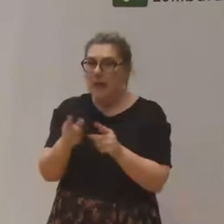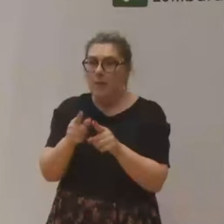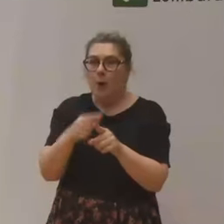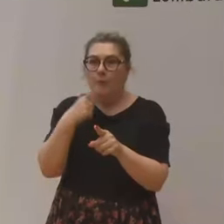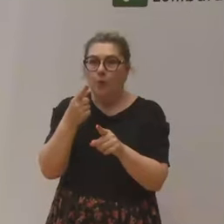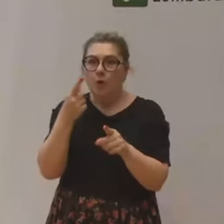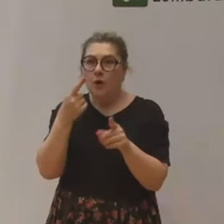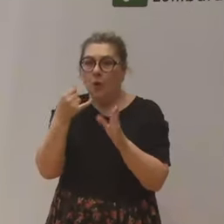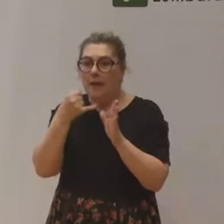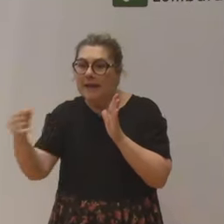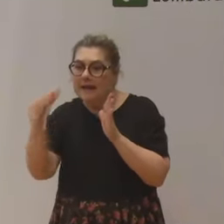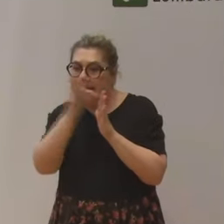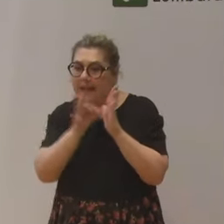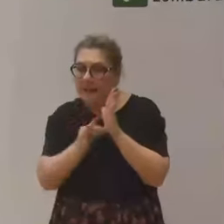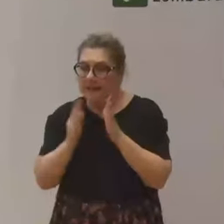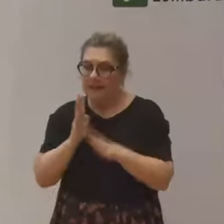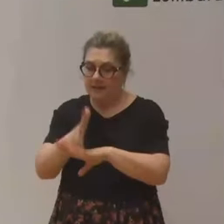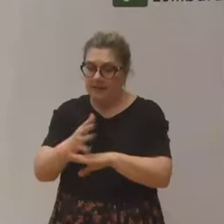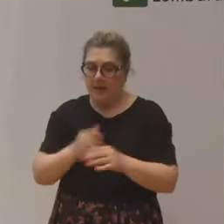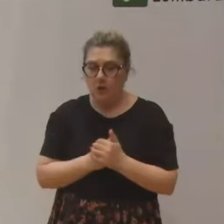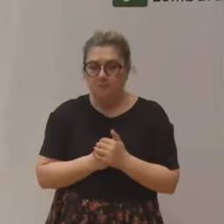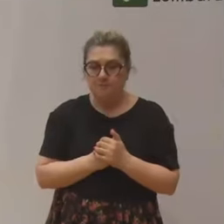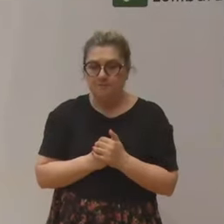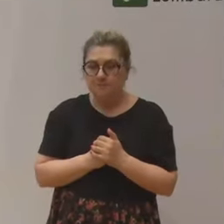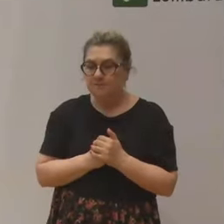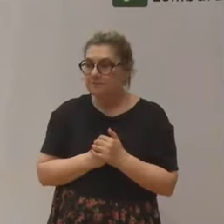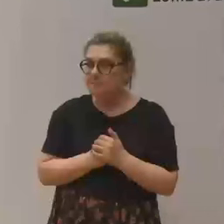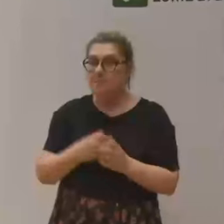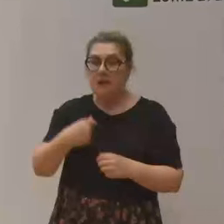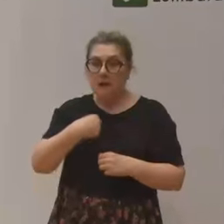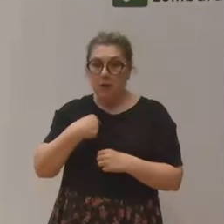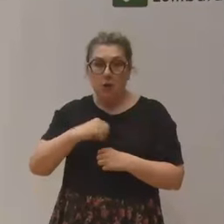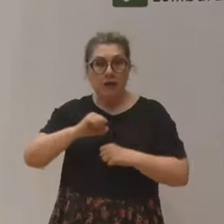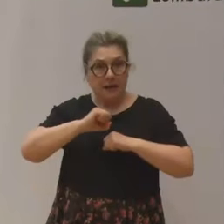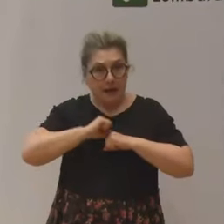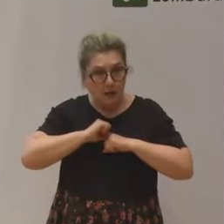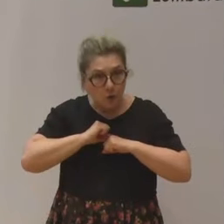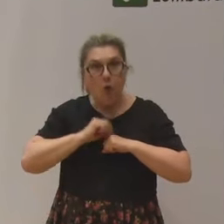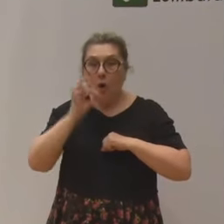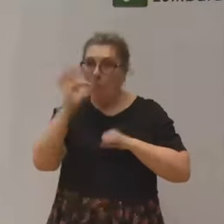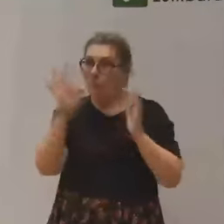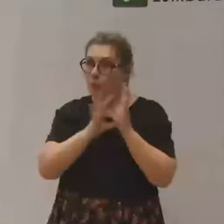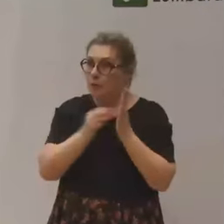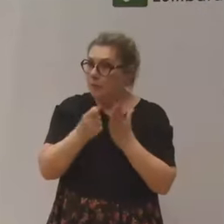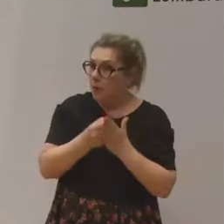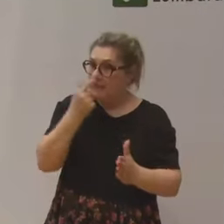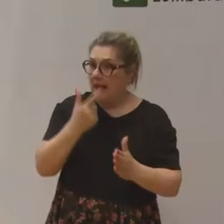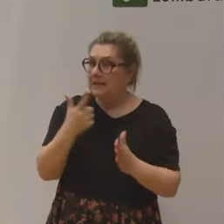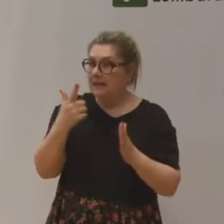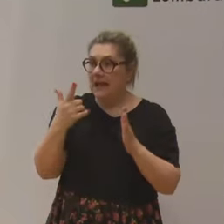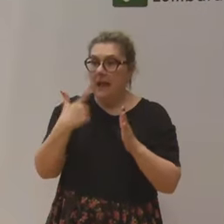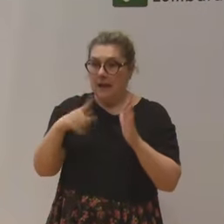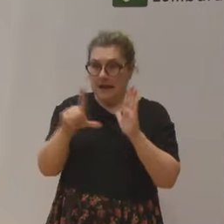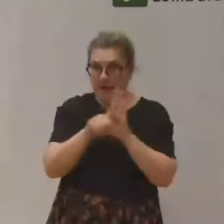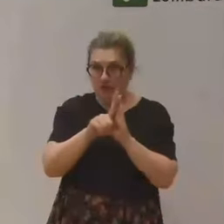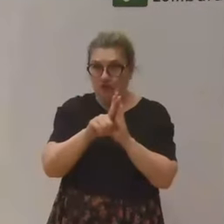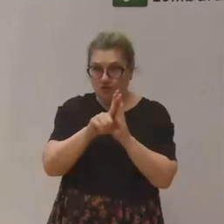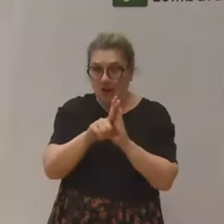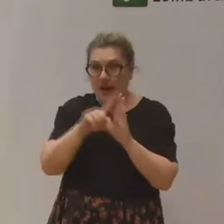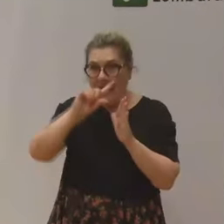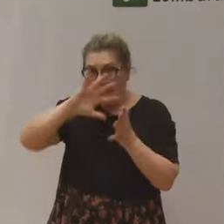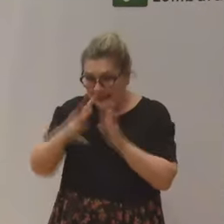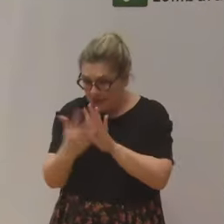delle linee anche di intervento. Io credo che uno degli elementi importanti di questa legge, che poi è stata appunto ripresa e